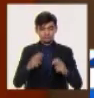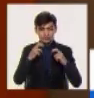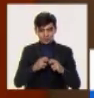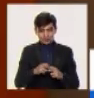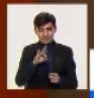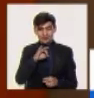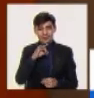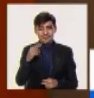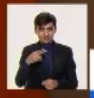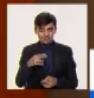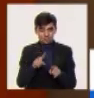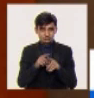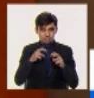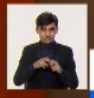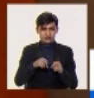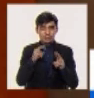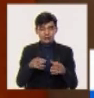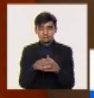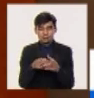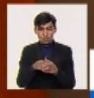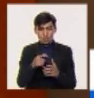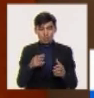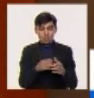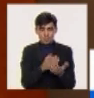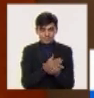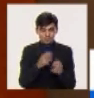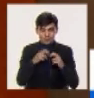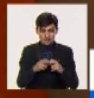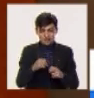рейдовое мероприятие с мобильной группой